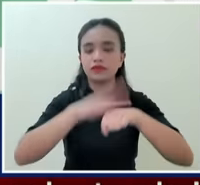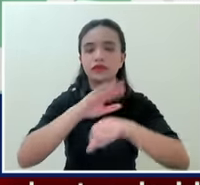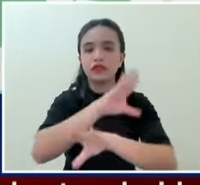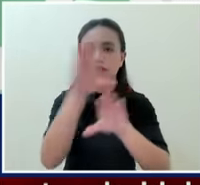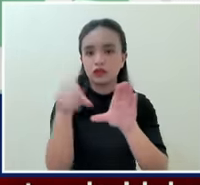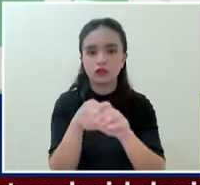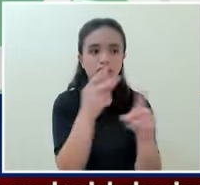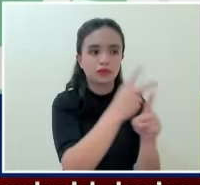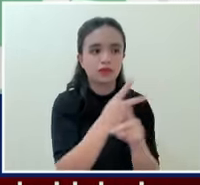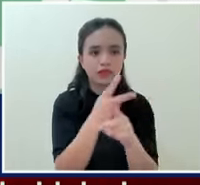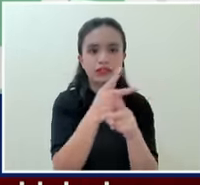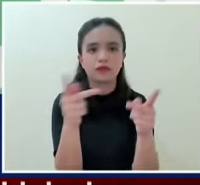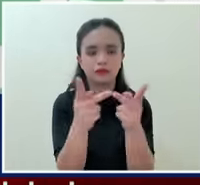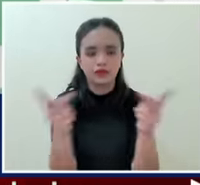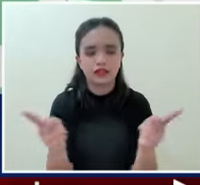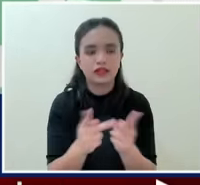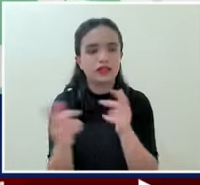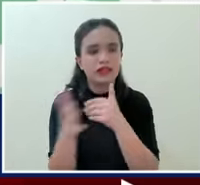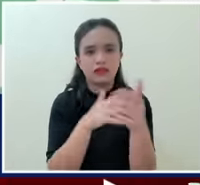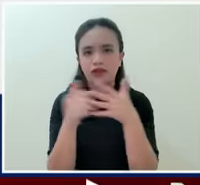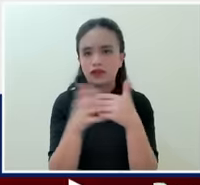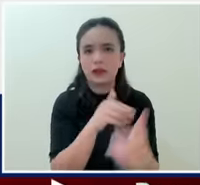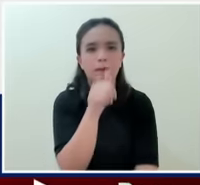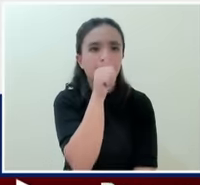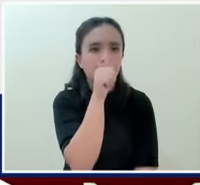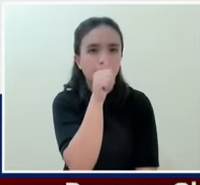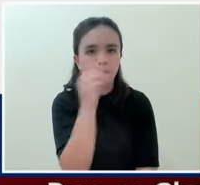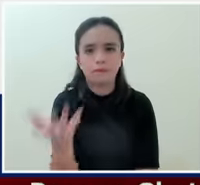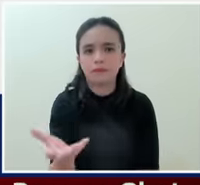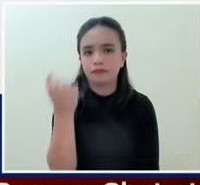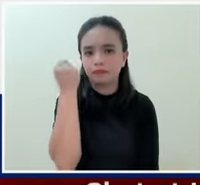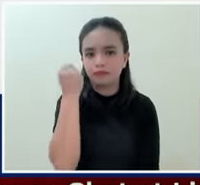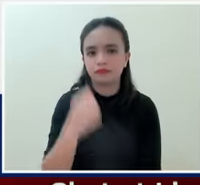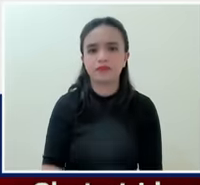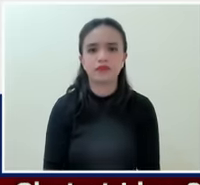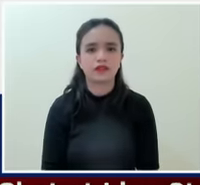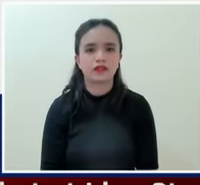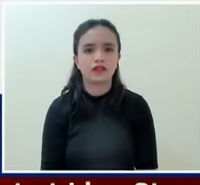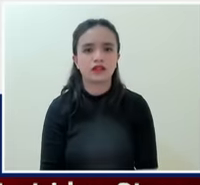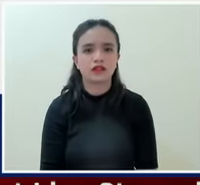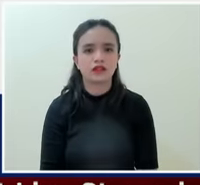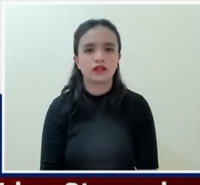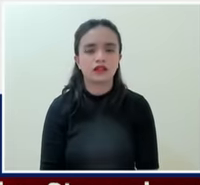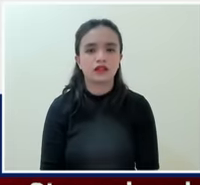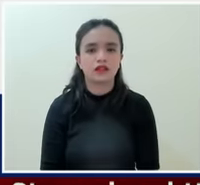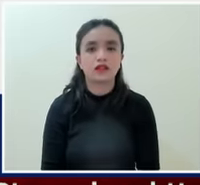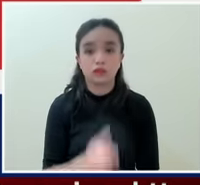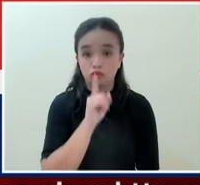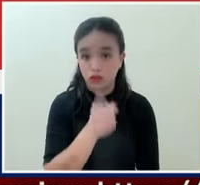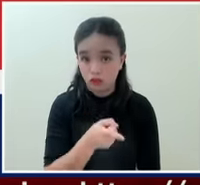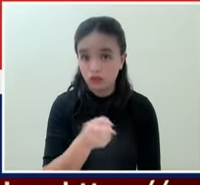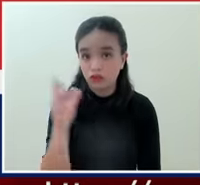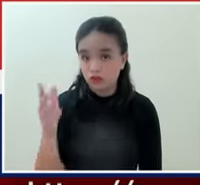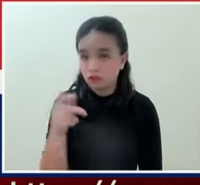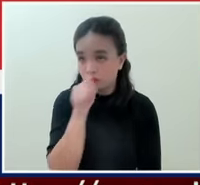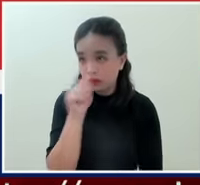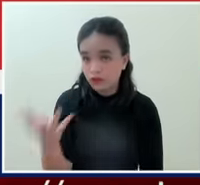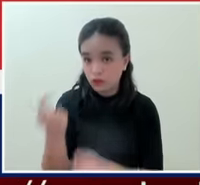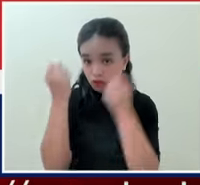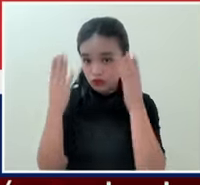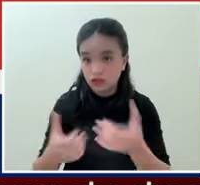area kahit pa pribado ang ari-arian. Or are private owners really allowed to put